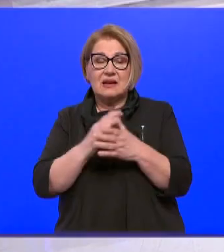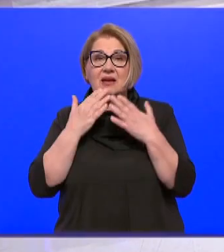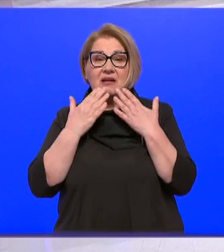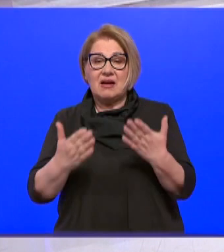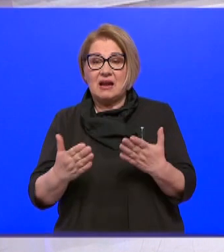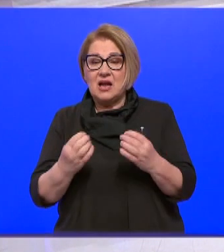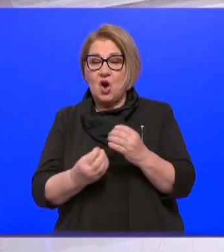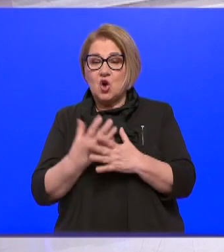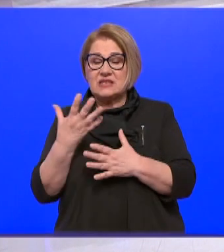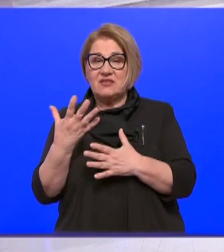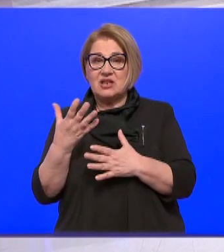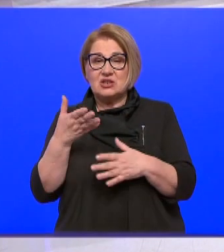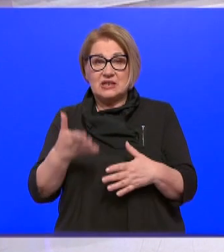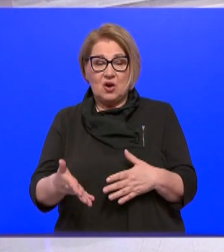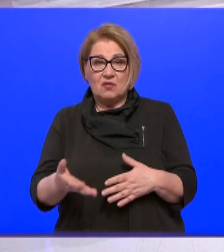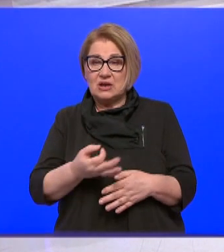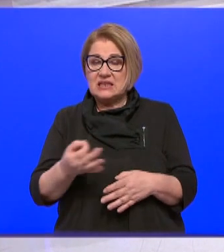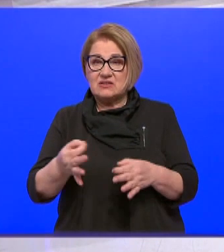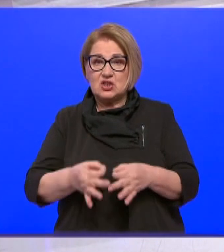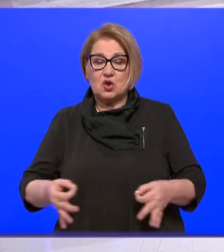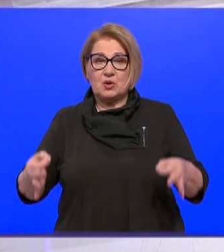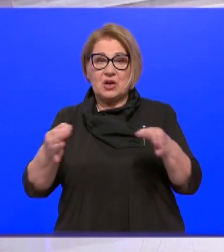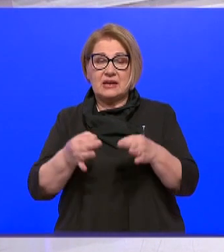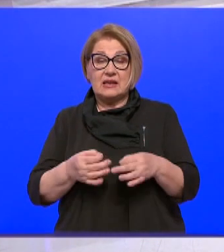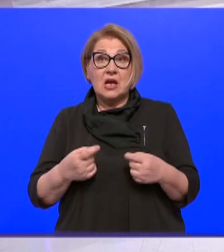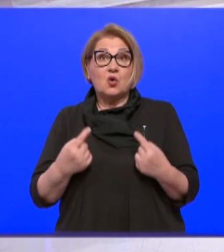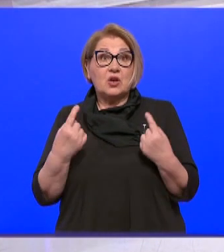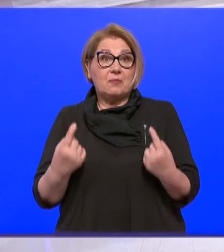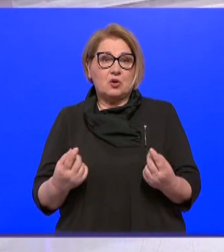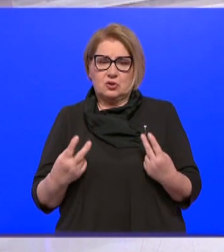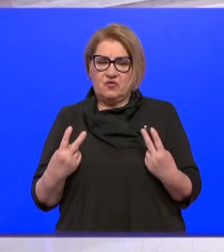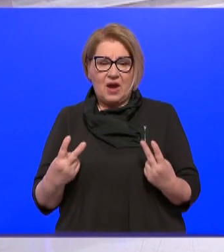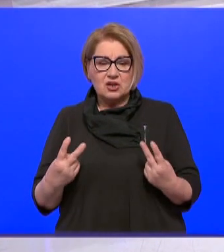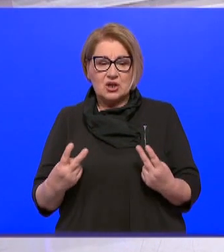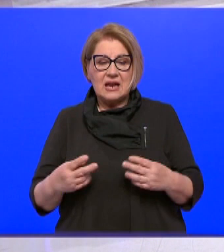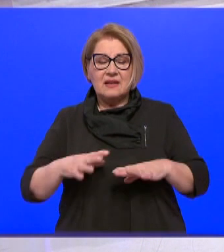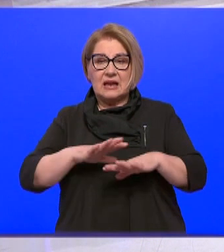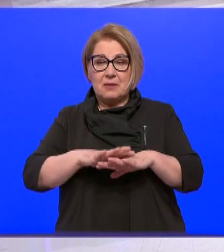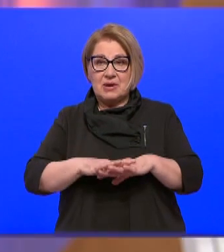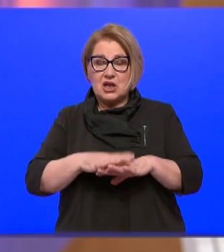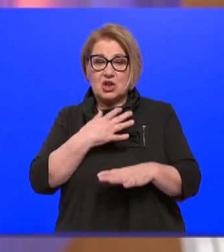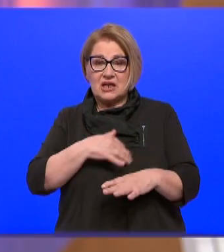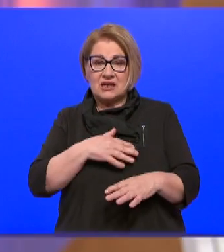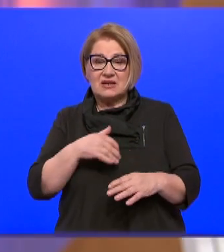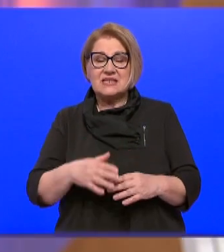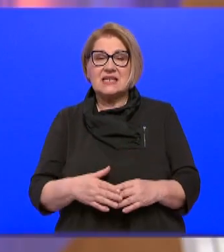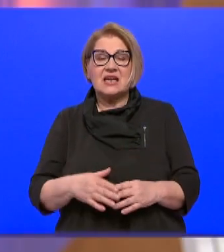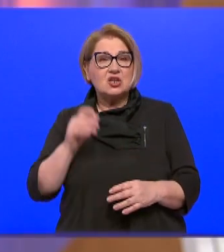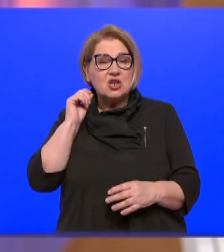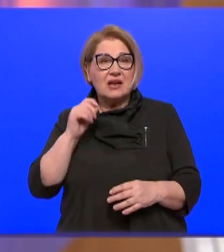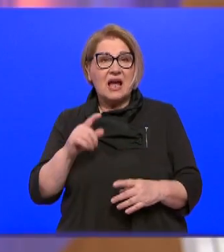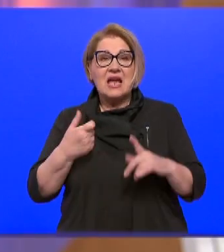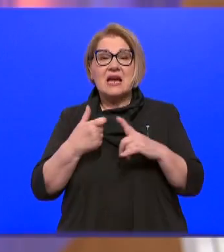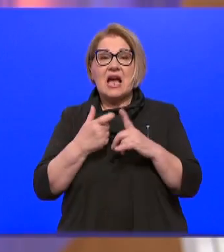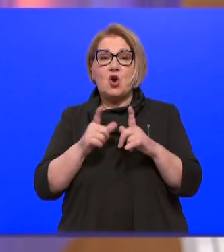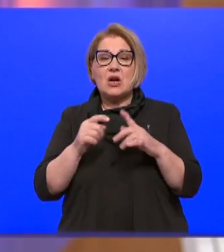hvala osnivačici ovog hvalevrijednog projekta koji je postao brend. Dakle, Mreža hrvatskih žena, Karolina Spivak. Dobar dan